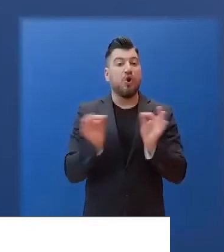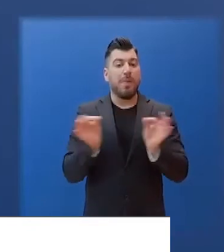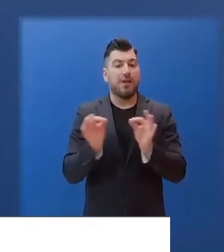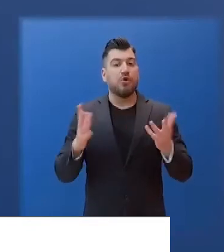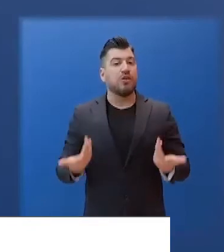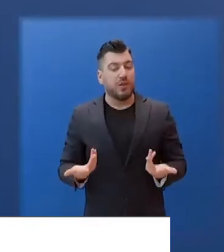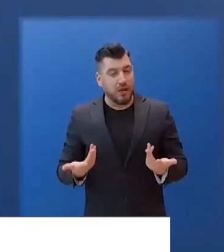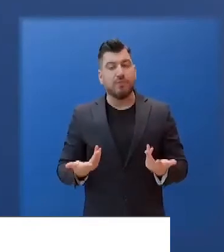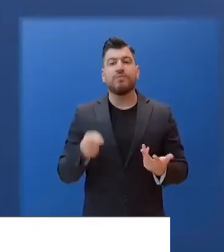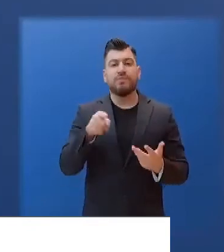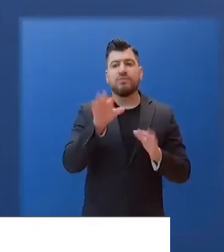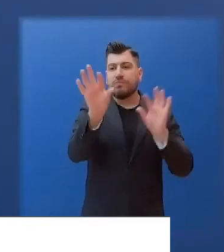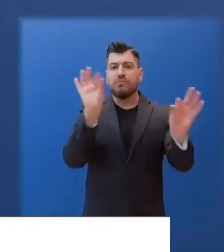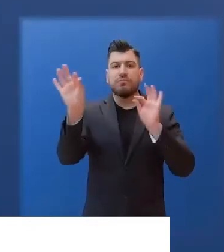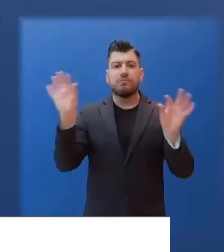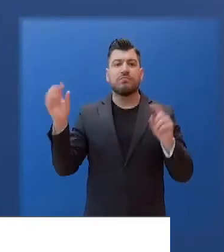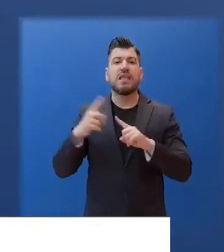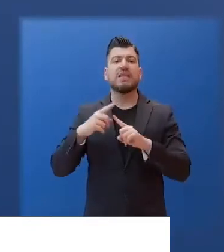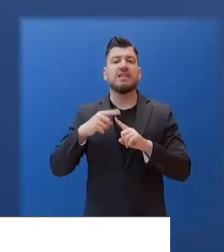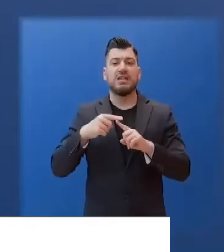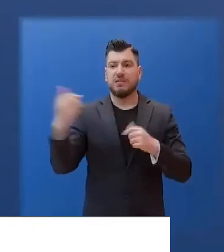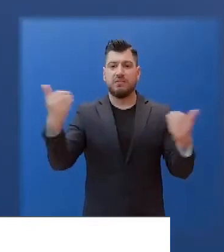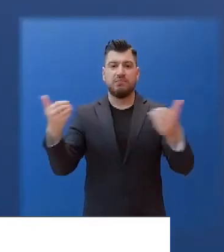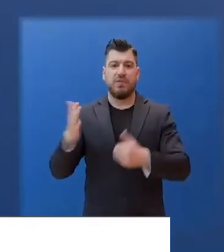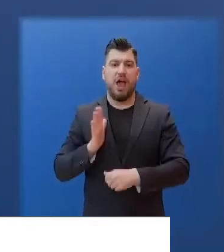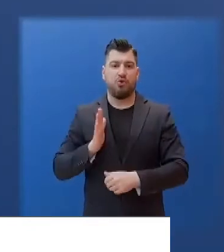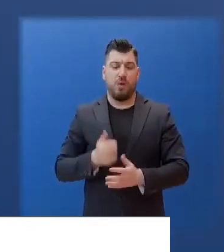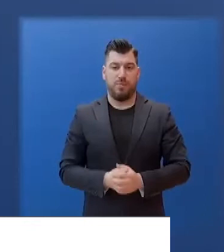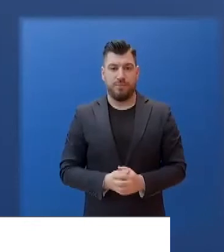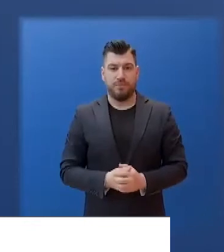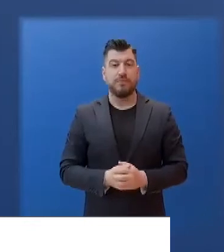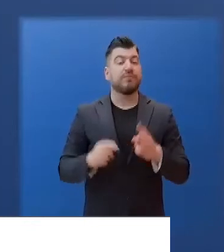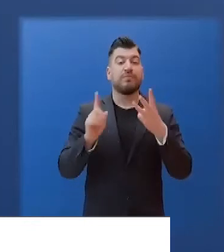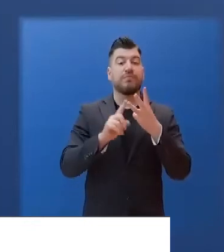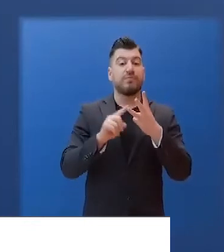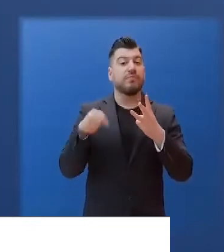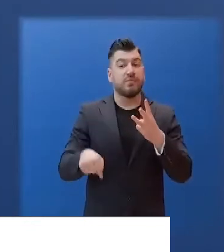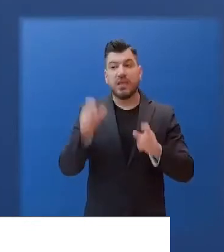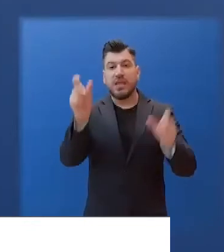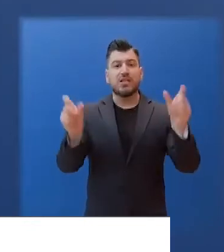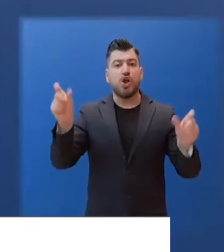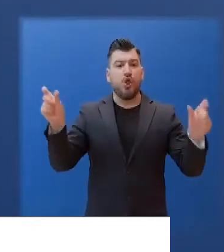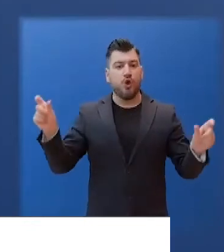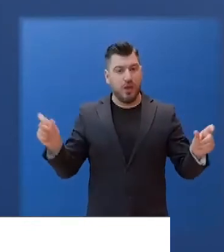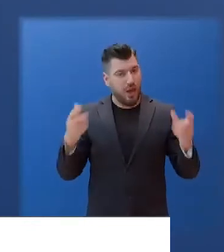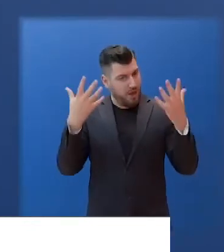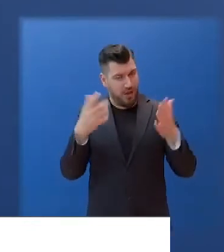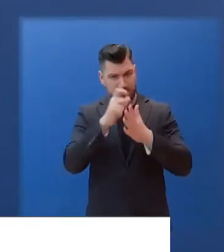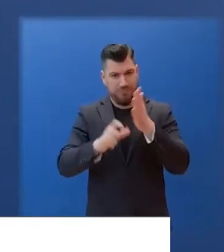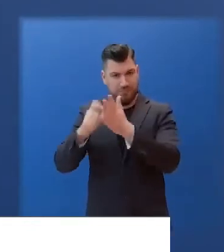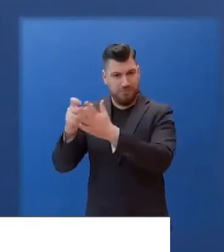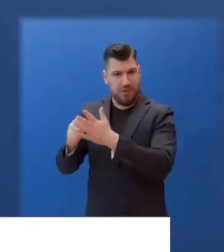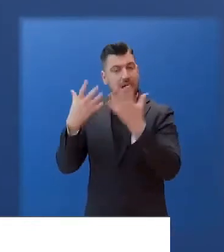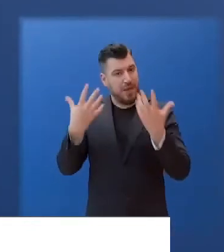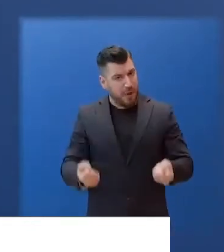στη διενέργεια στοχευμένων δειγματοληπτικών τεστ. Η τρίτη αφορά στη δημιουργία πλέγματος ξενοδοχείων καραντίνα σε 35 σημεία